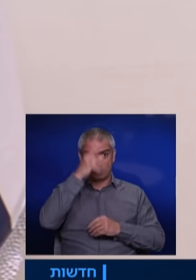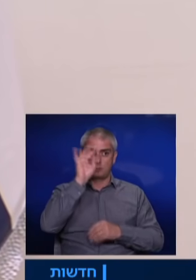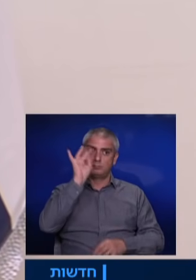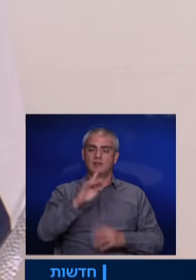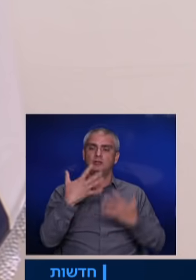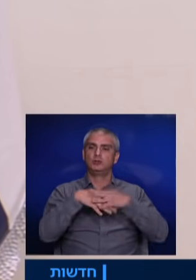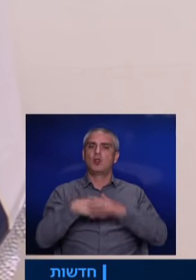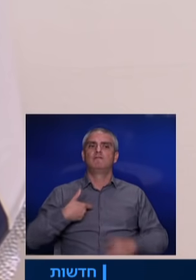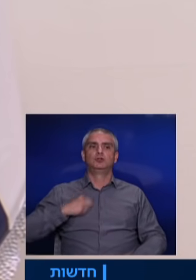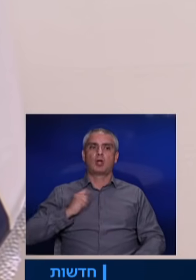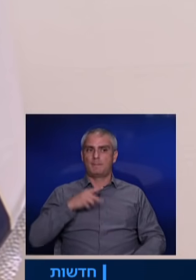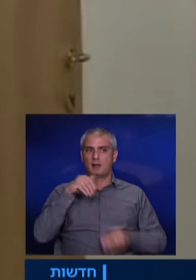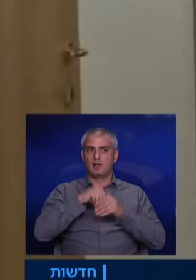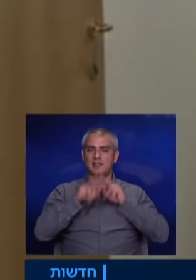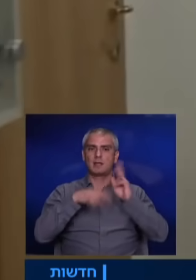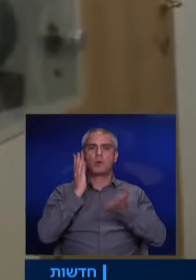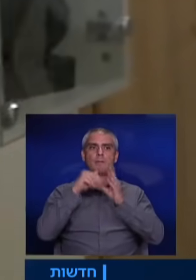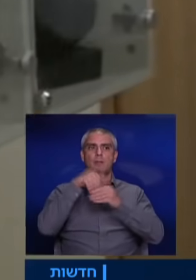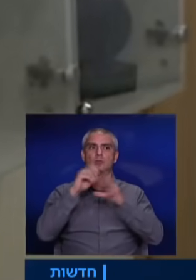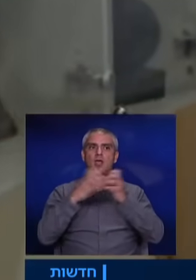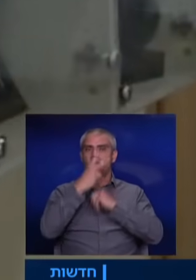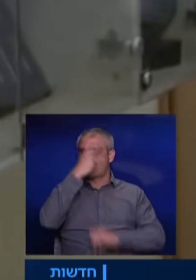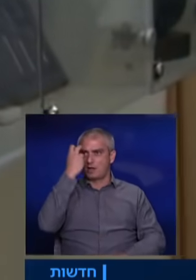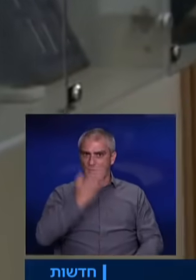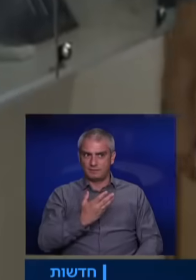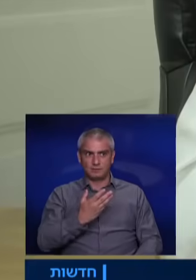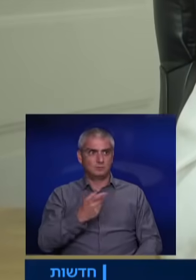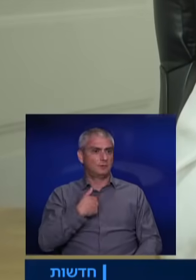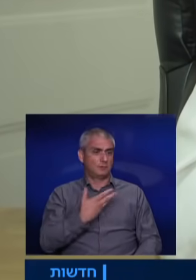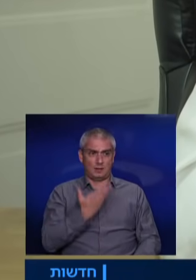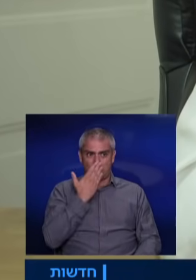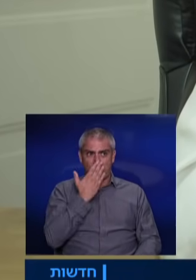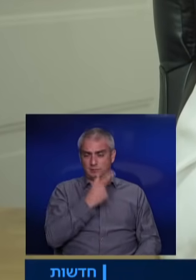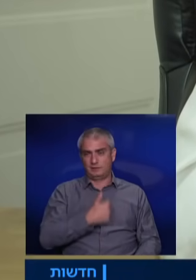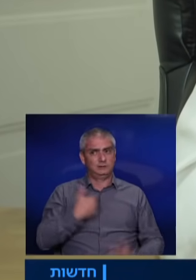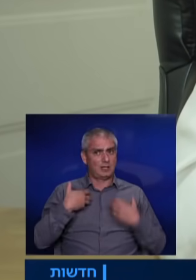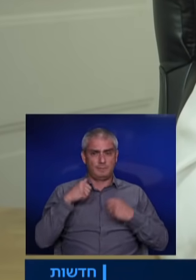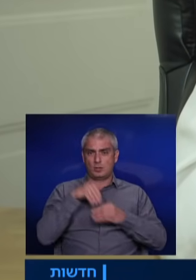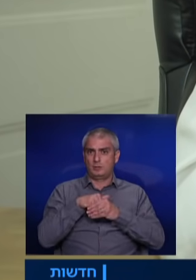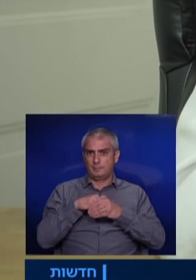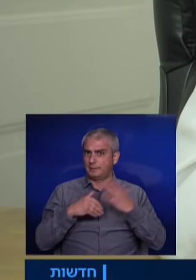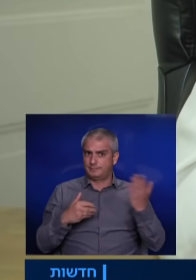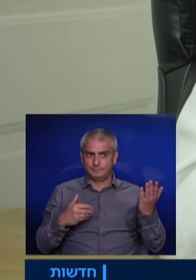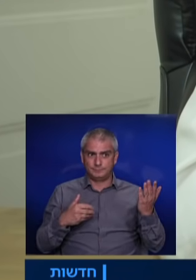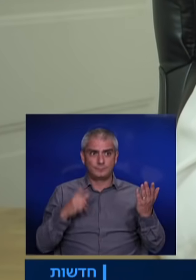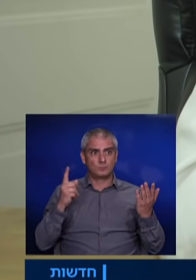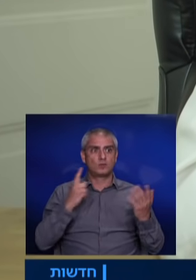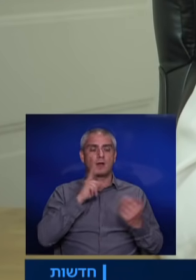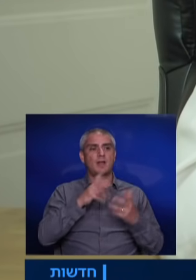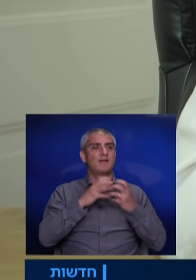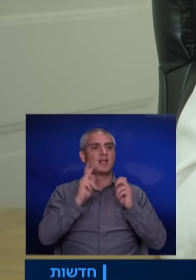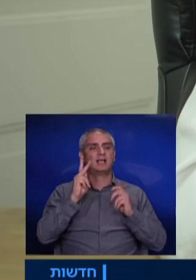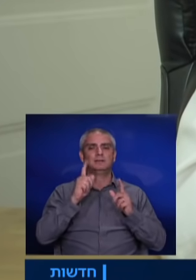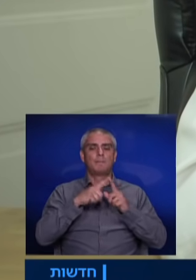מתנגד לשילוב השבק בטיפול באלימות בחברה הערבית. התאכזבתי מהשר לביטחון הפנים שכינה את כפר